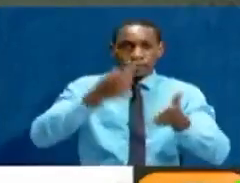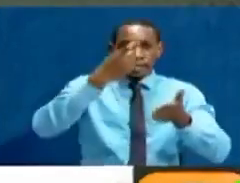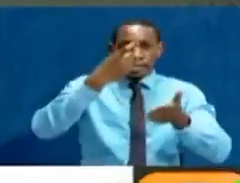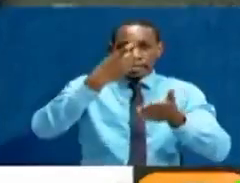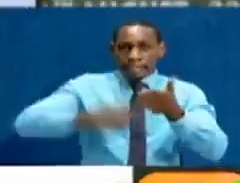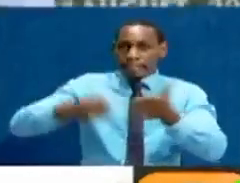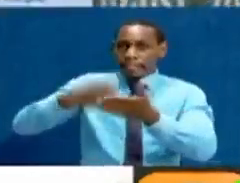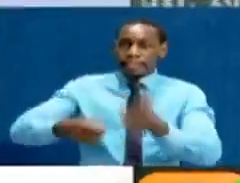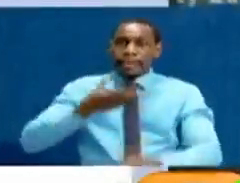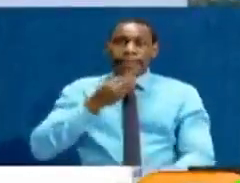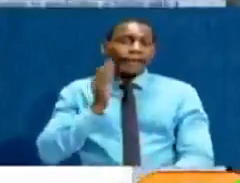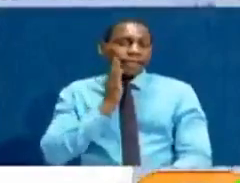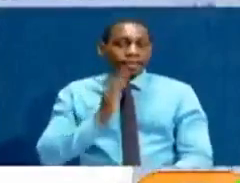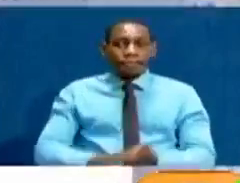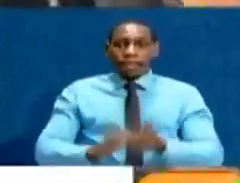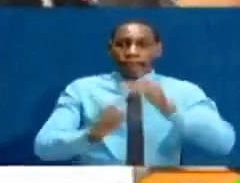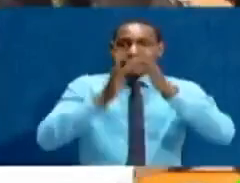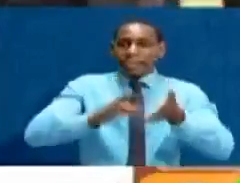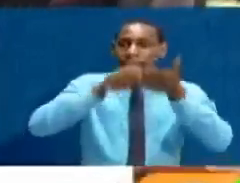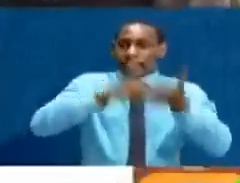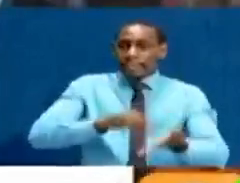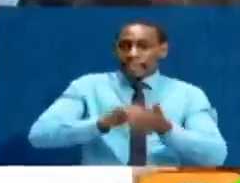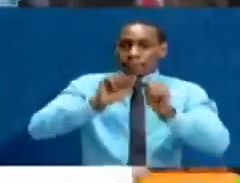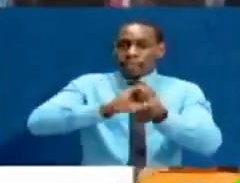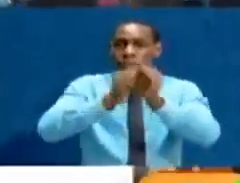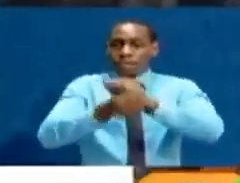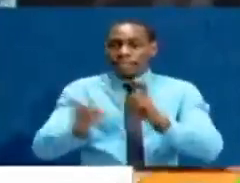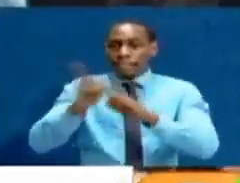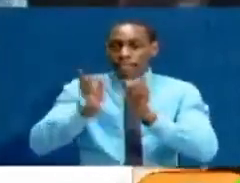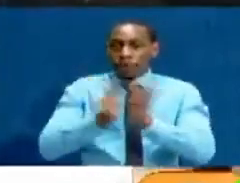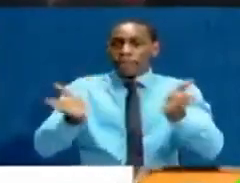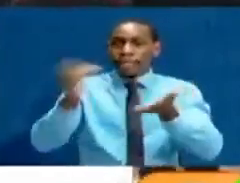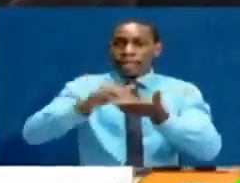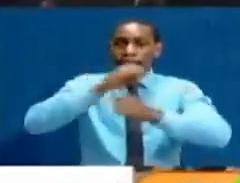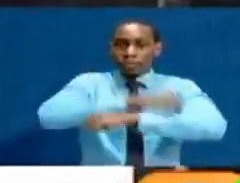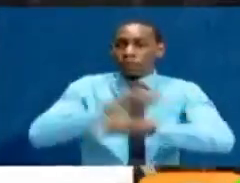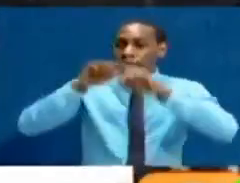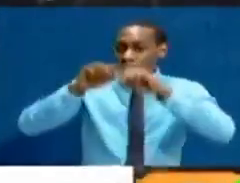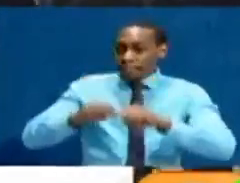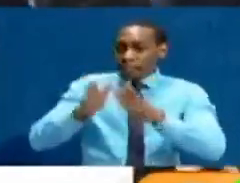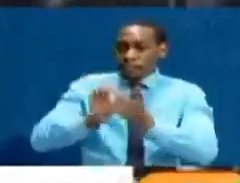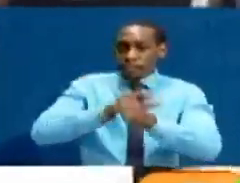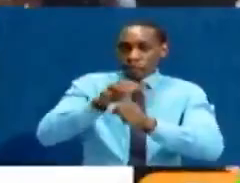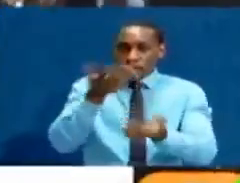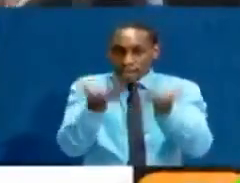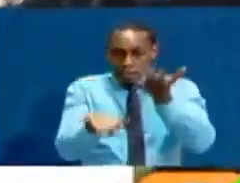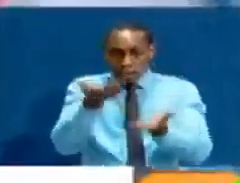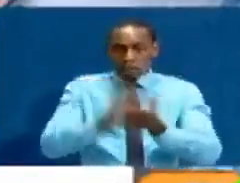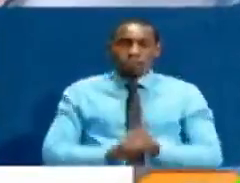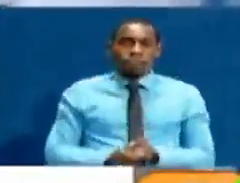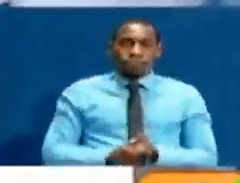kuwalipisha wazazi ada. Magoha alisisitiza uwezekano wa kubadilisha tena kwa siku ya kufungua shule kulingana na msambao wa corona